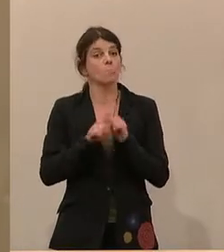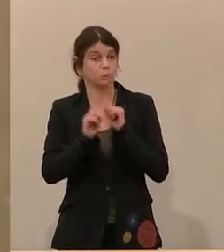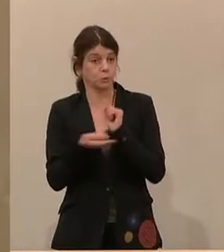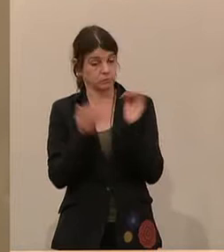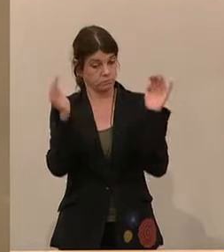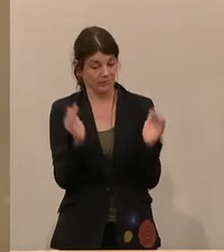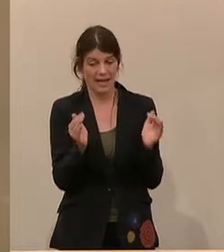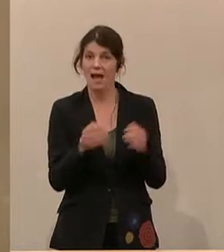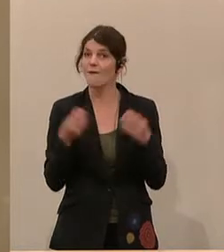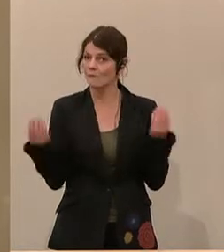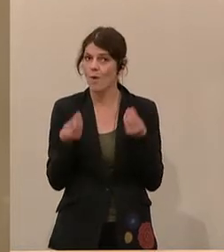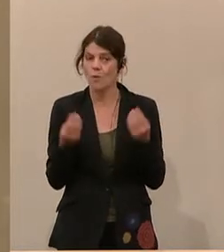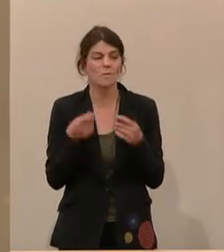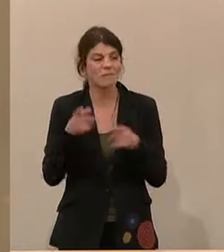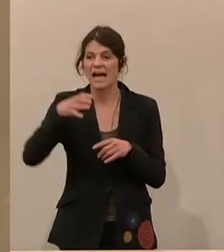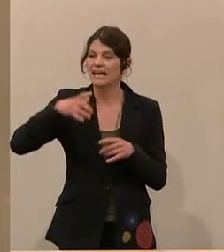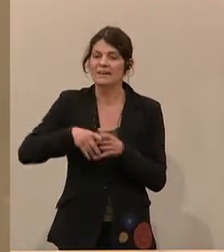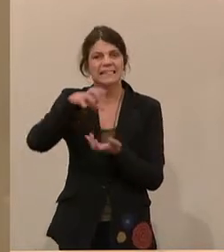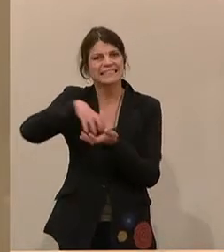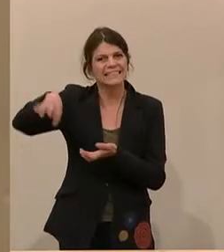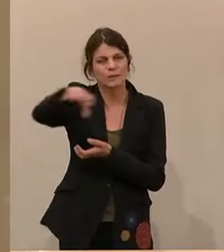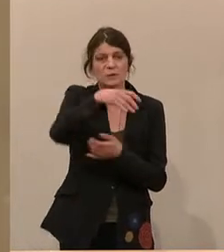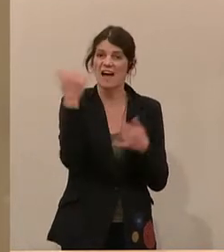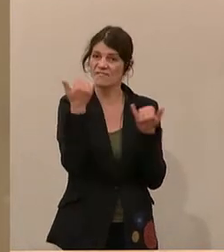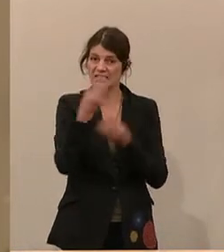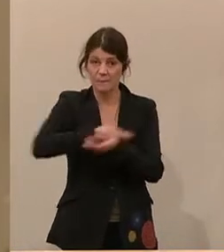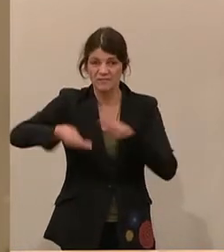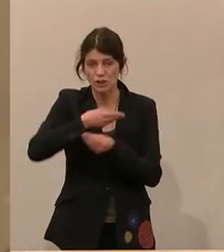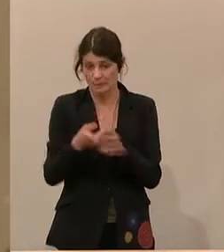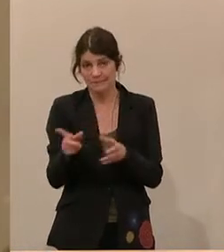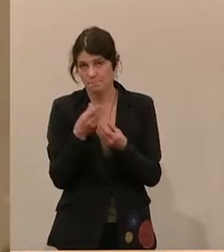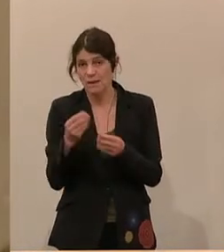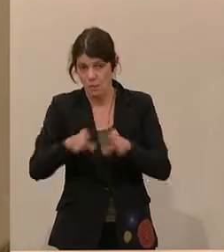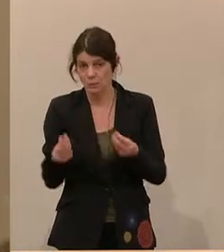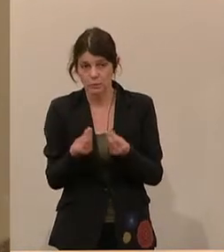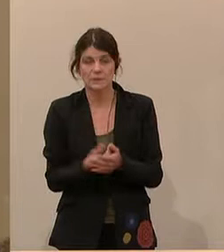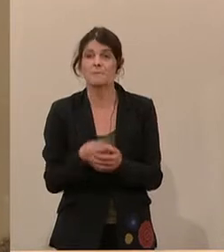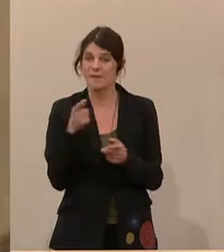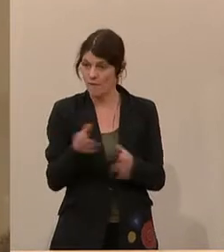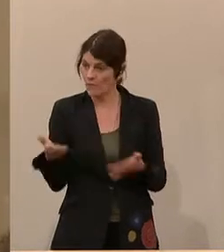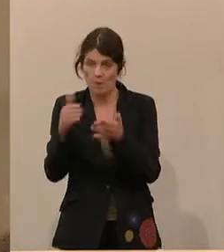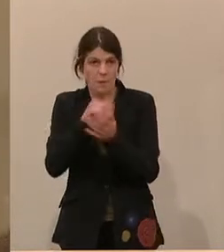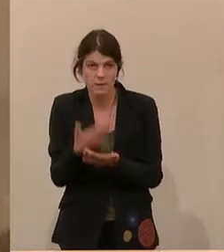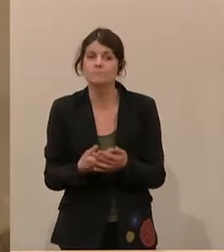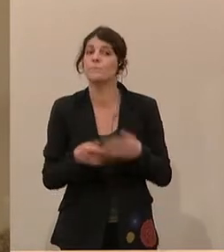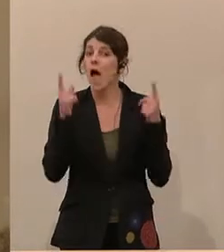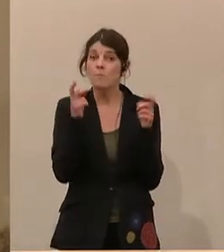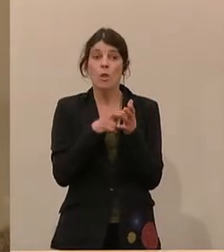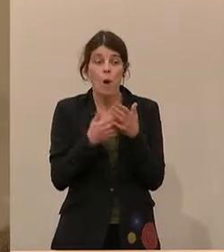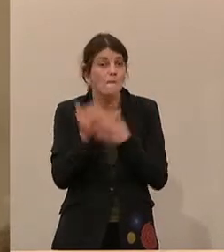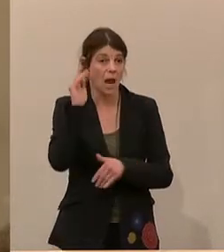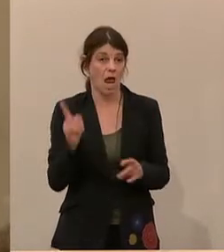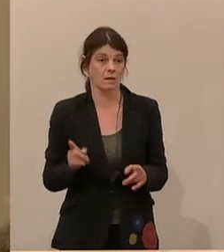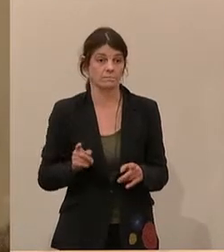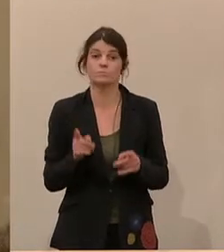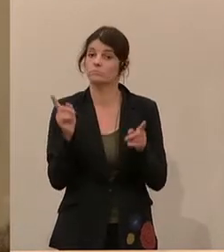ist teilweise auf die Siedlungswasser sozusagen Bewirtschaftung zurückzuführen und die Förderung, aber es geht darüber hinaus